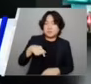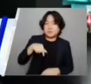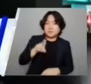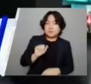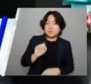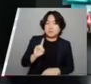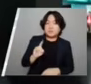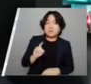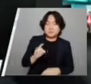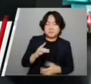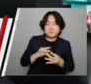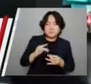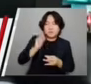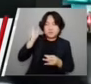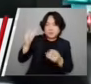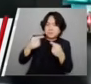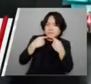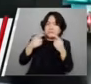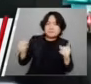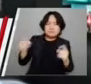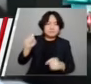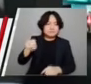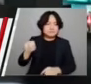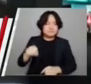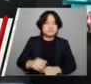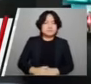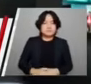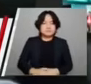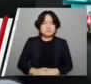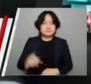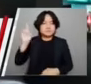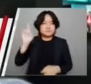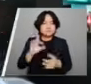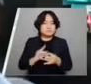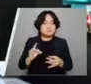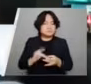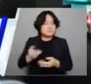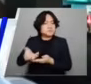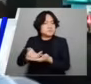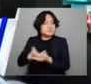aming initial na pag-uusap, because